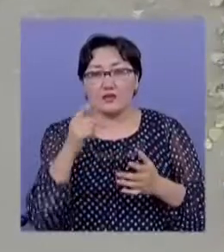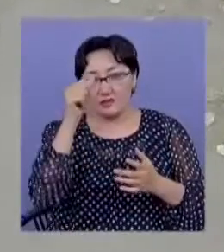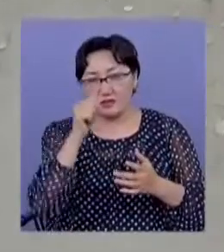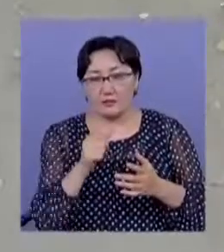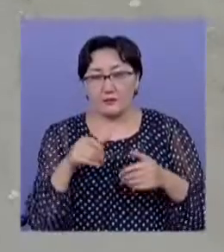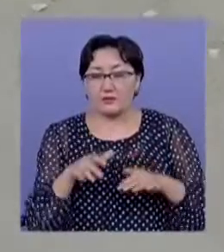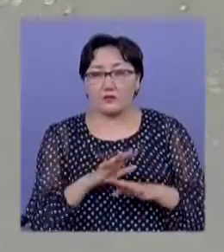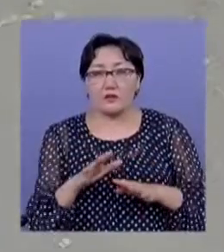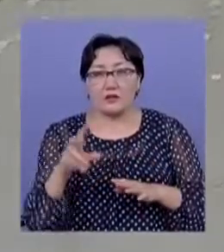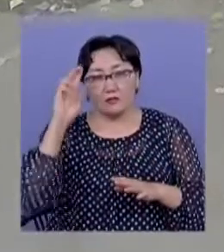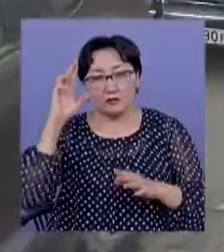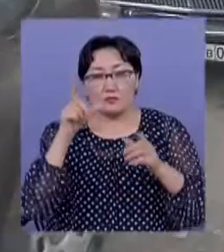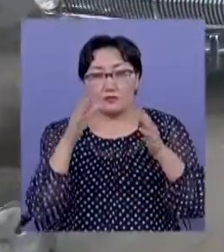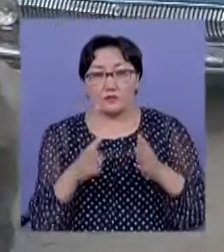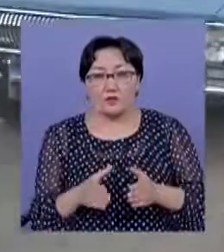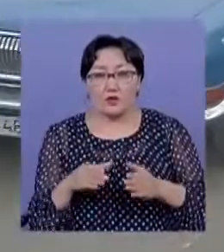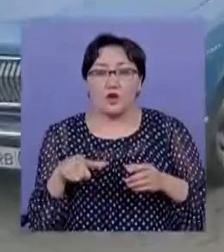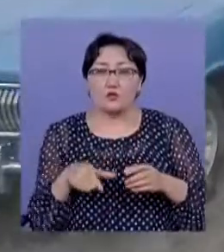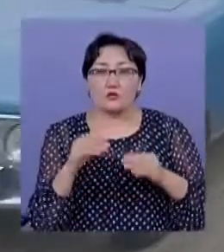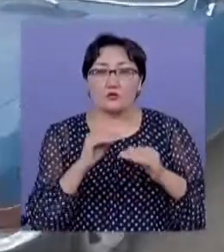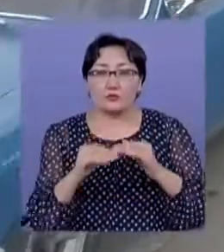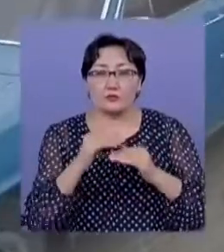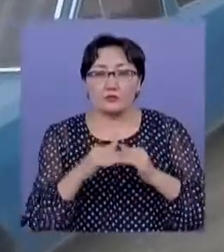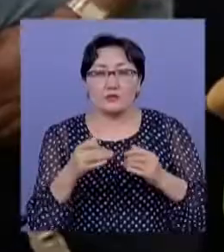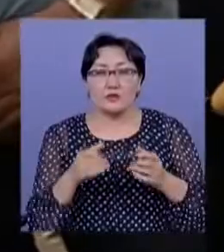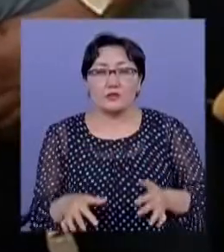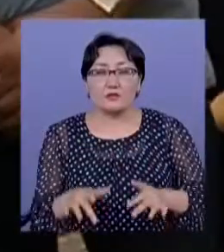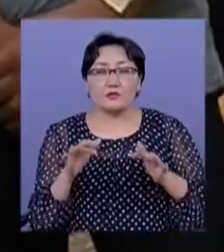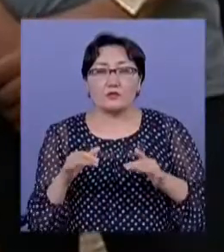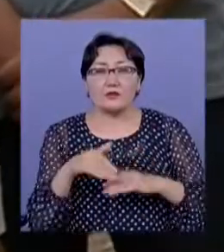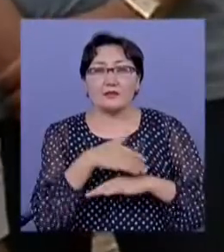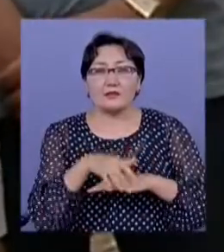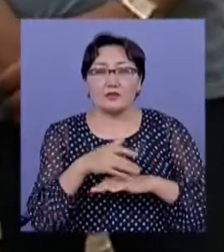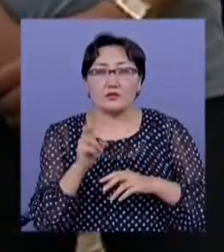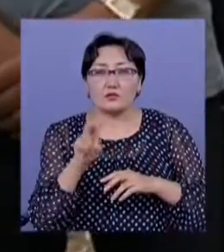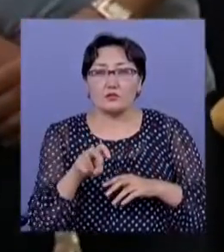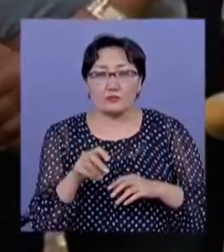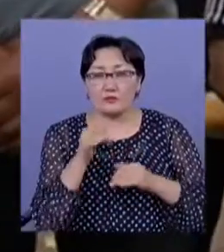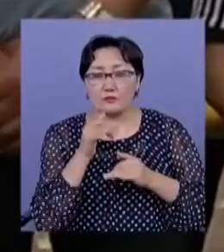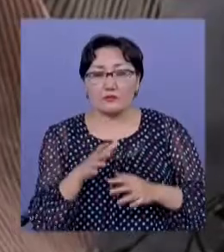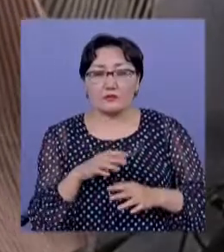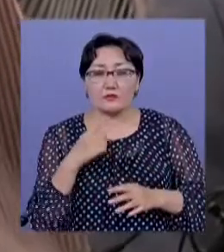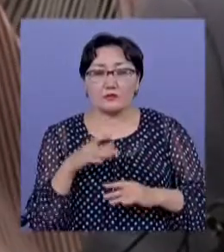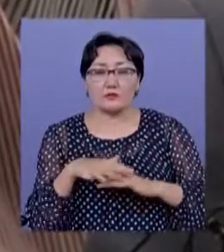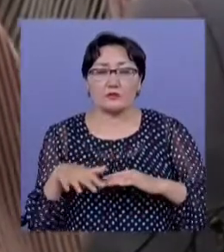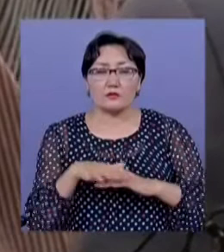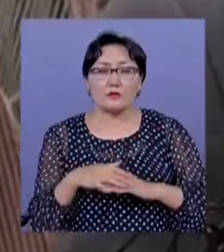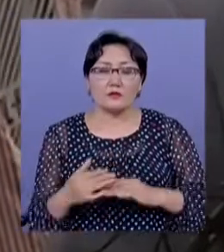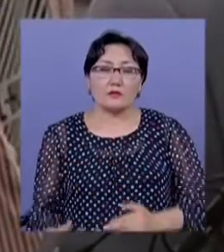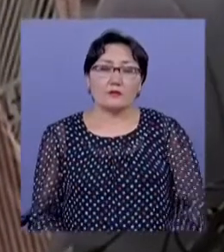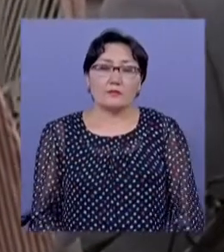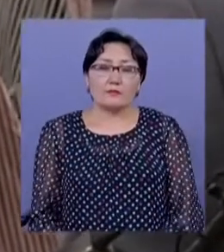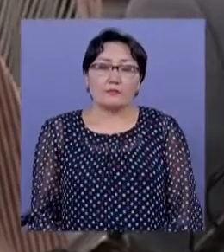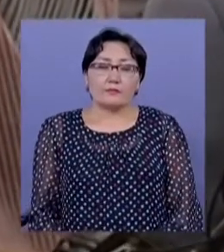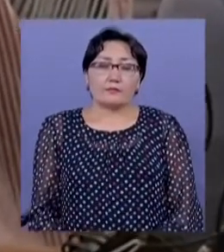келеді. Кәріз жүйесі тартылғанымен жол төселмеген. Шаң жұтқанымыз былай тұрсын, далаға шығудан қалдық деп отыр тұрғындар. Мы сейчас сроки все